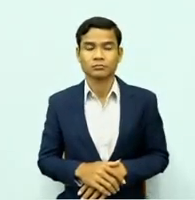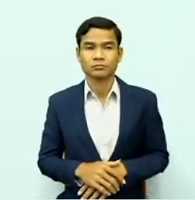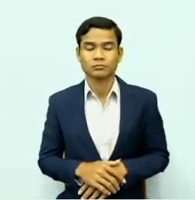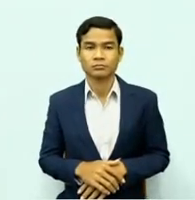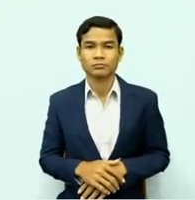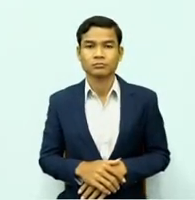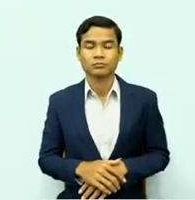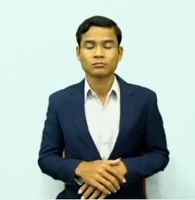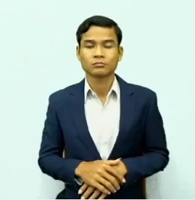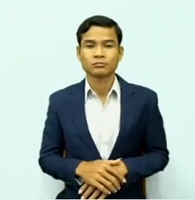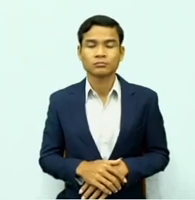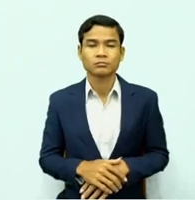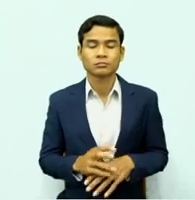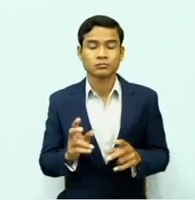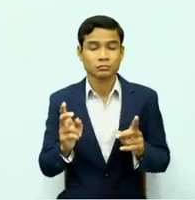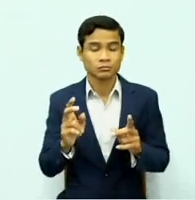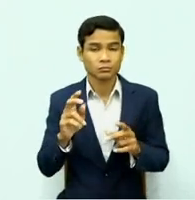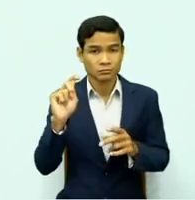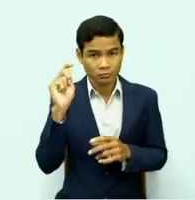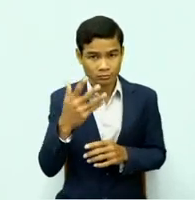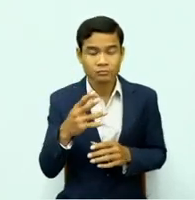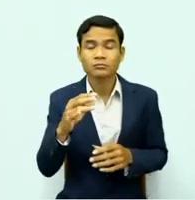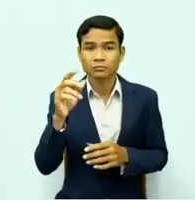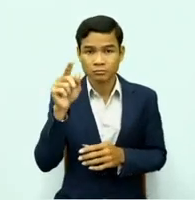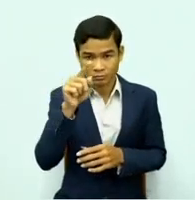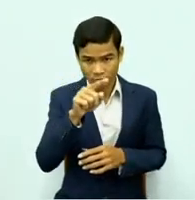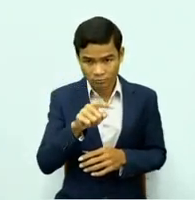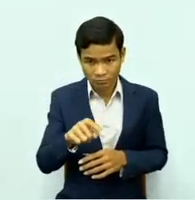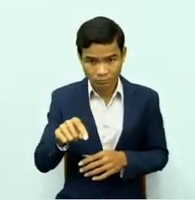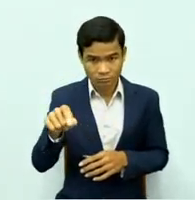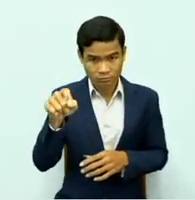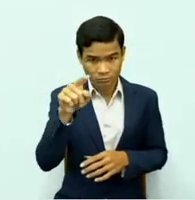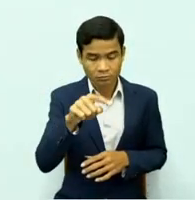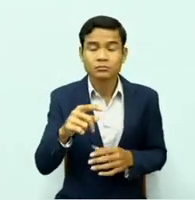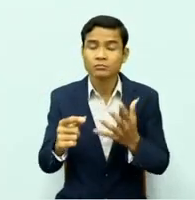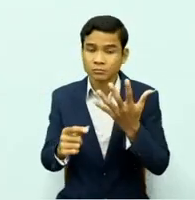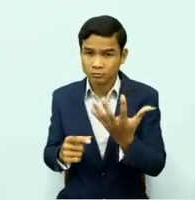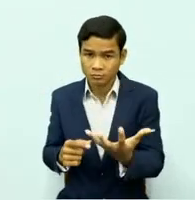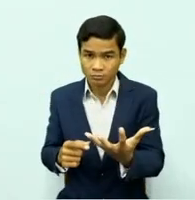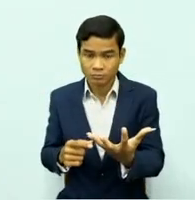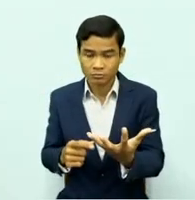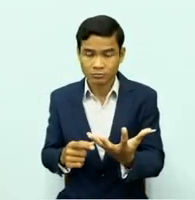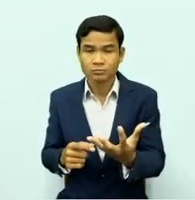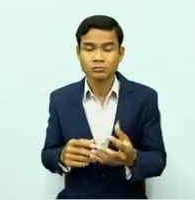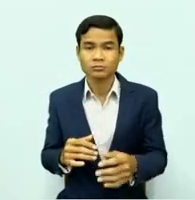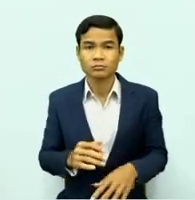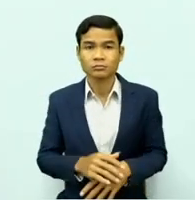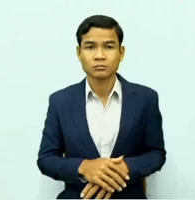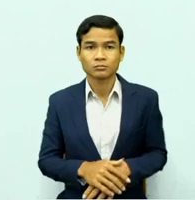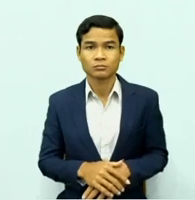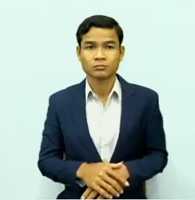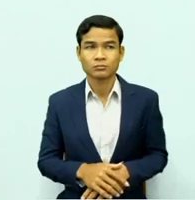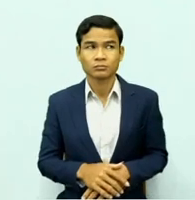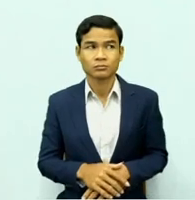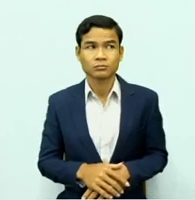ចា អញ្ចឹង រូប នេះ អ្នក គ្រូ សន្និដ្ឋាន ថា ជា ចាន បាយ អញ្ចឹង កូន គូស ឥឡូវ អ្នក គ្រូ គូស នៅ នៅ សួរ កូន